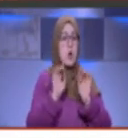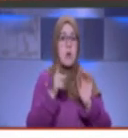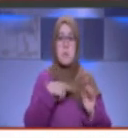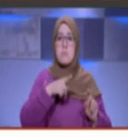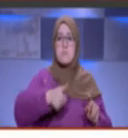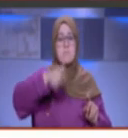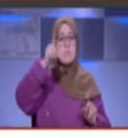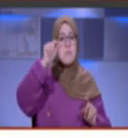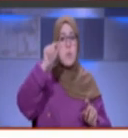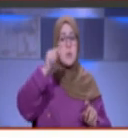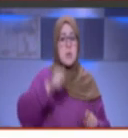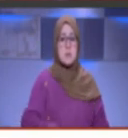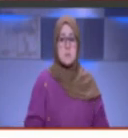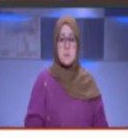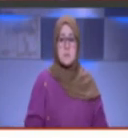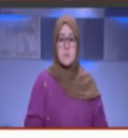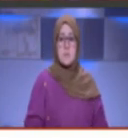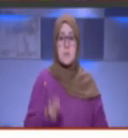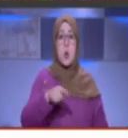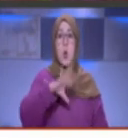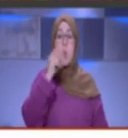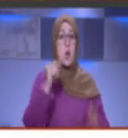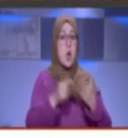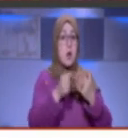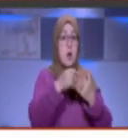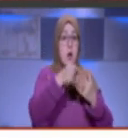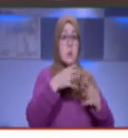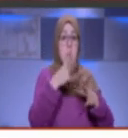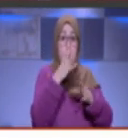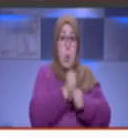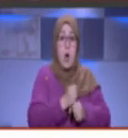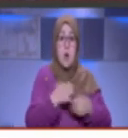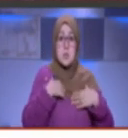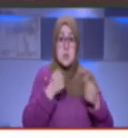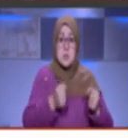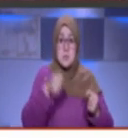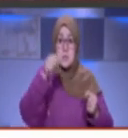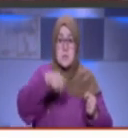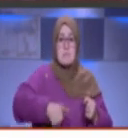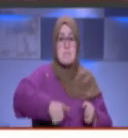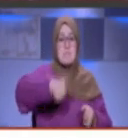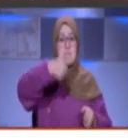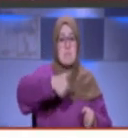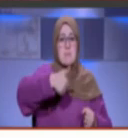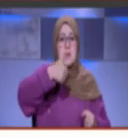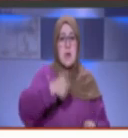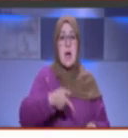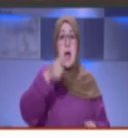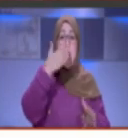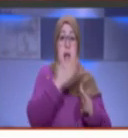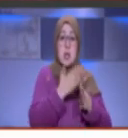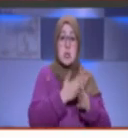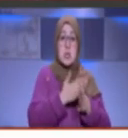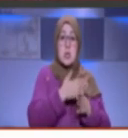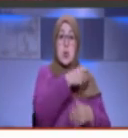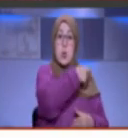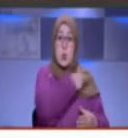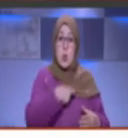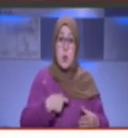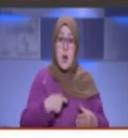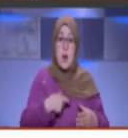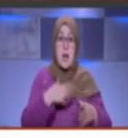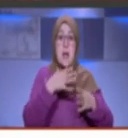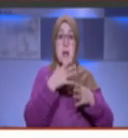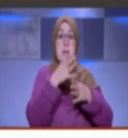النهاردة. هي الإجراءات الوقائية الصحية دي أهم حاجة، والدولة بتسعى عشان تحقق السلامة للناس كلها. دي نمرة واحد.